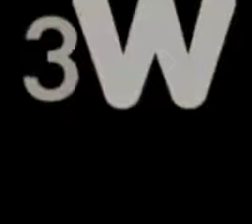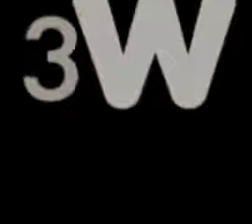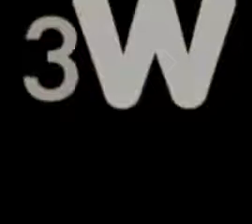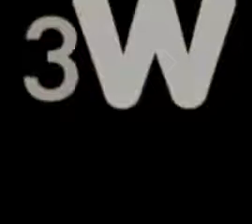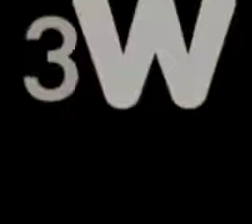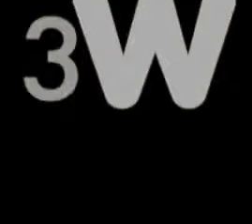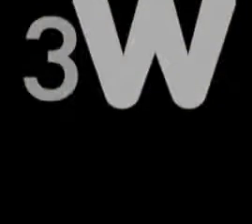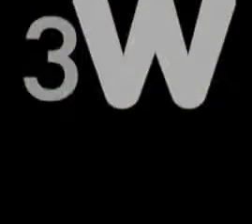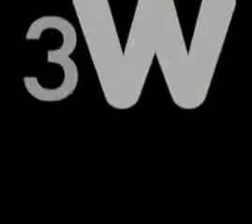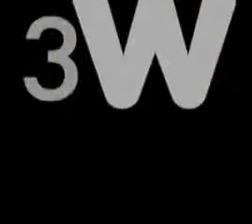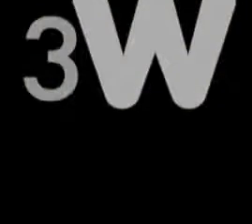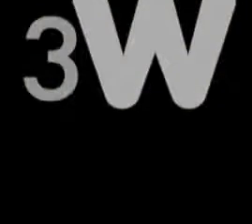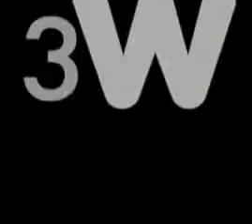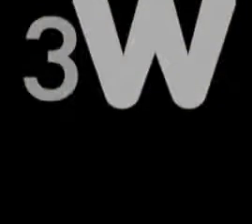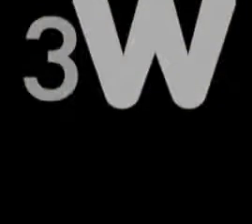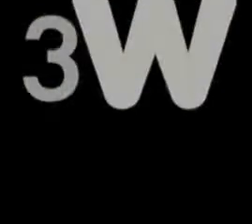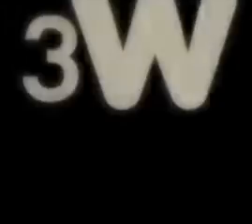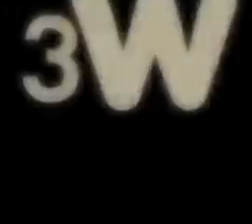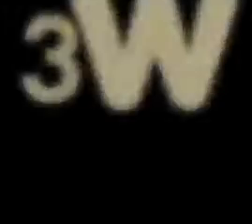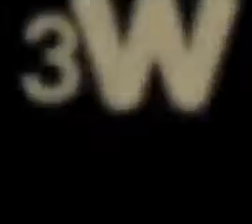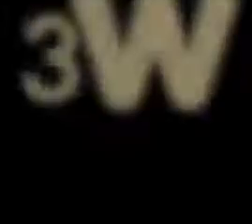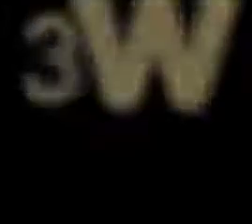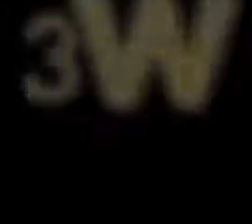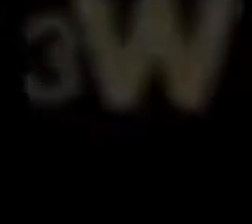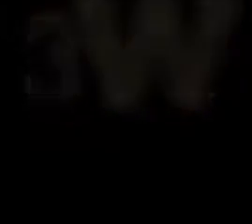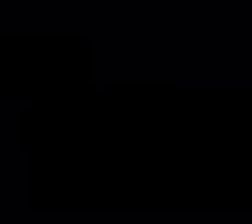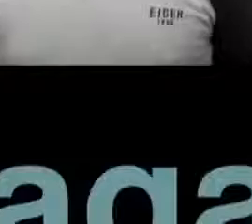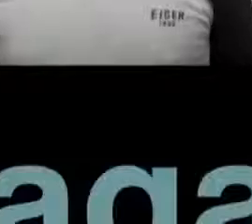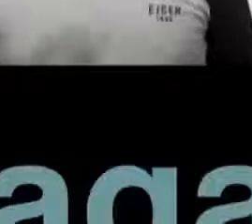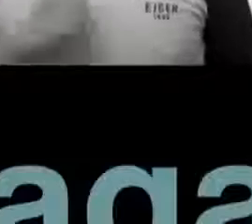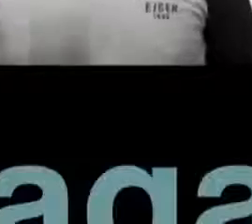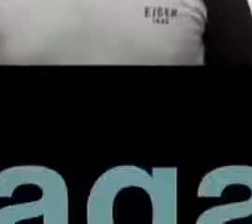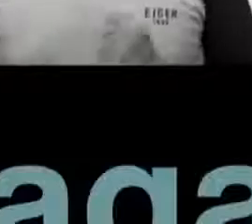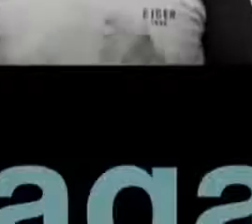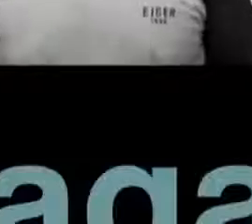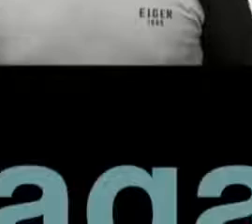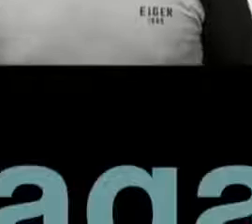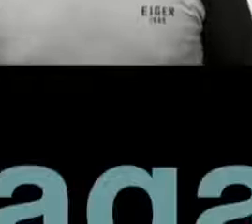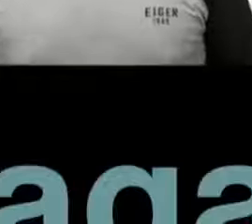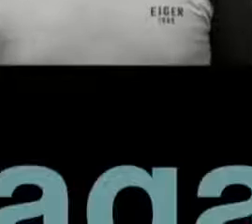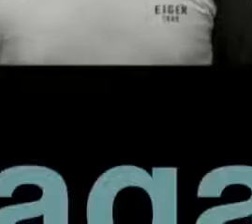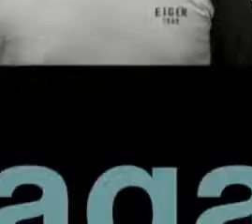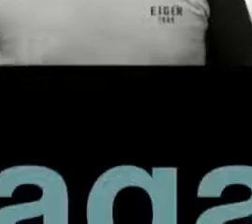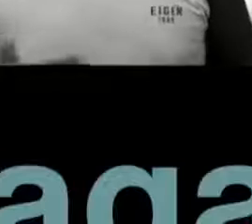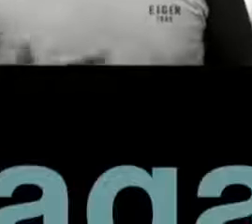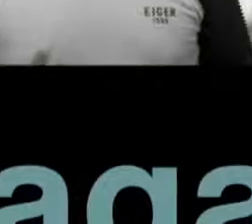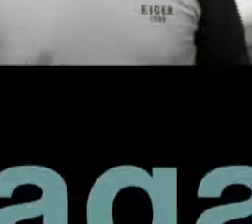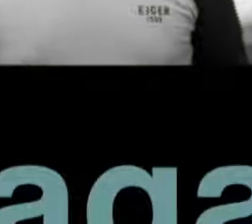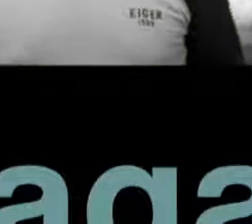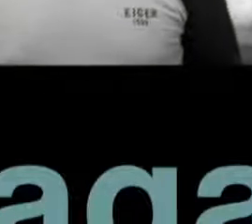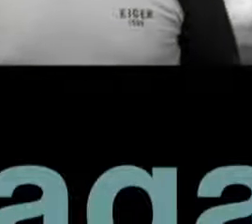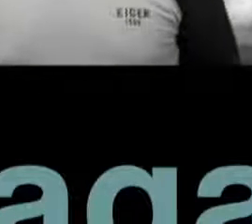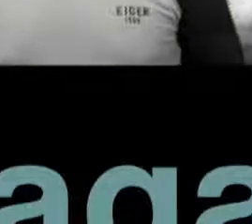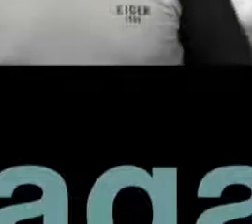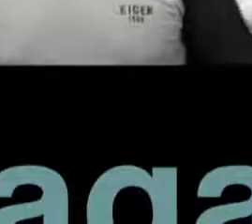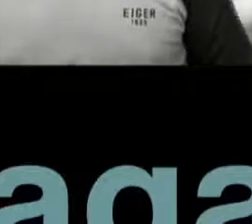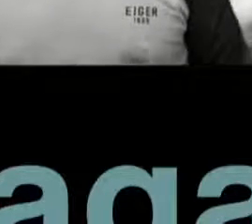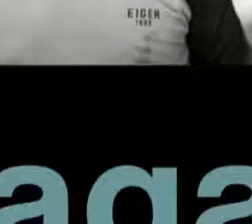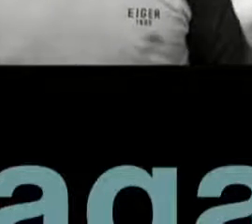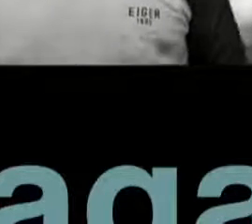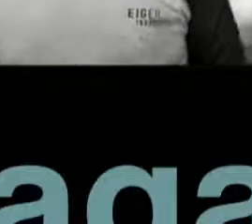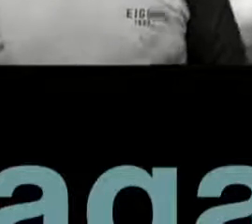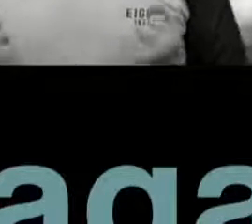wajib Iman wajib memang wajib imut sekolah kaga diambil